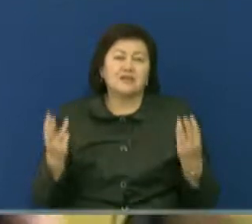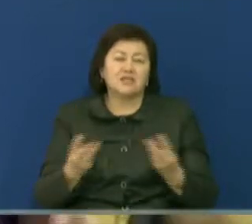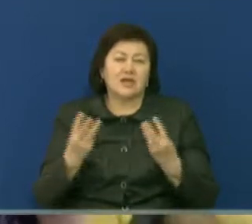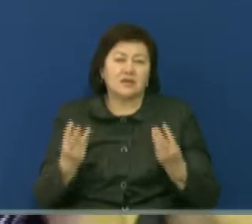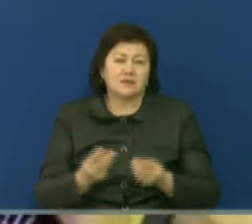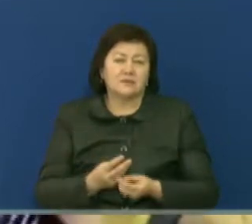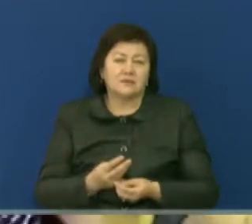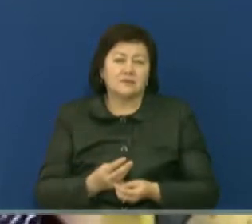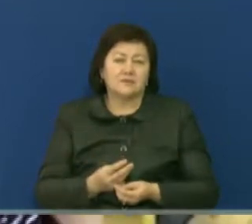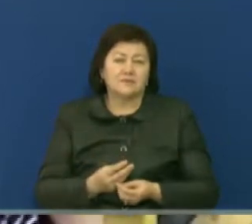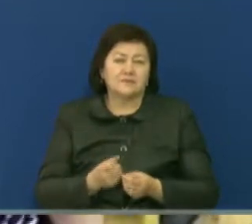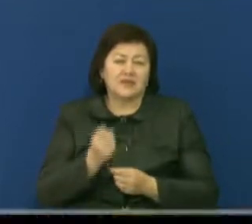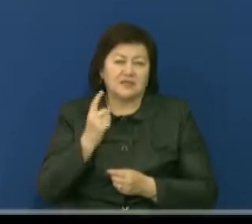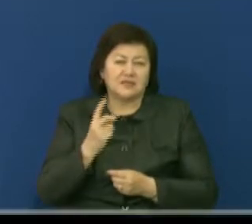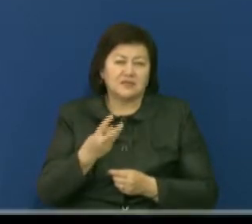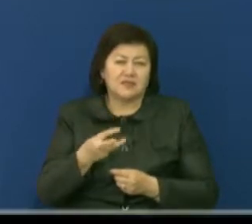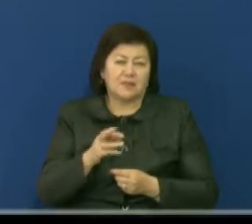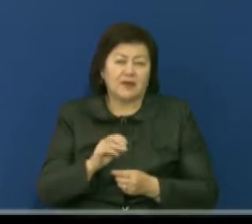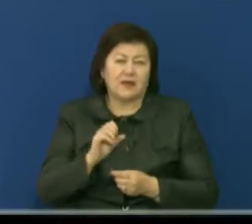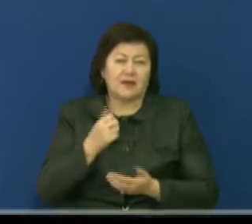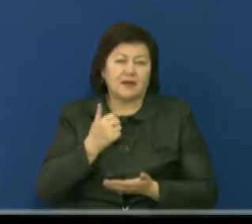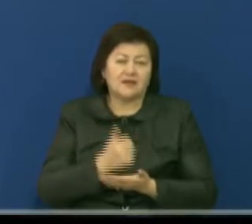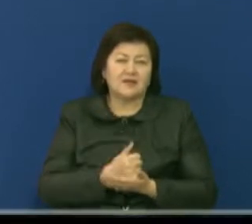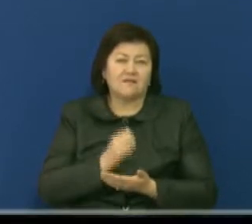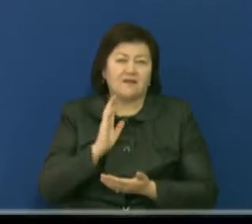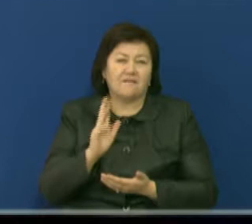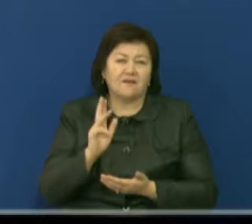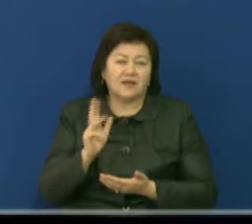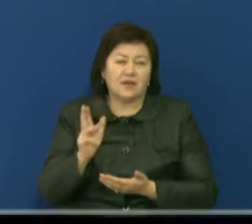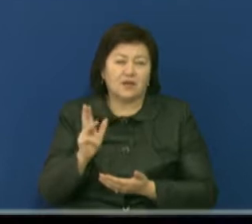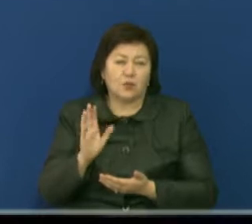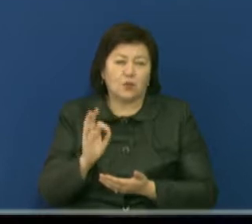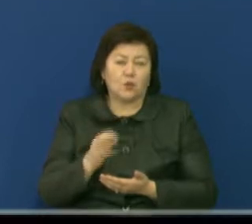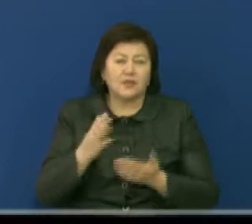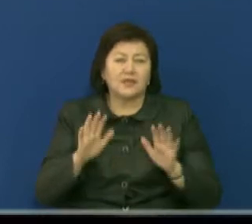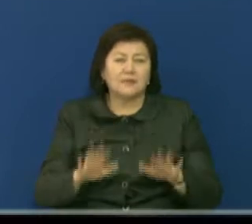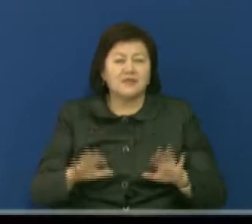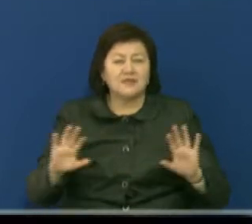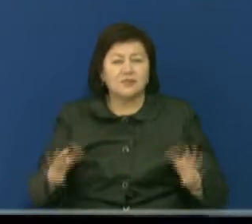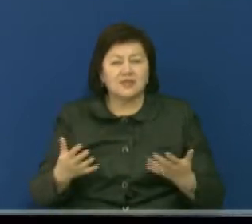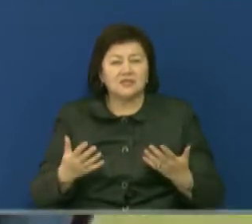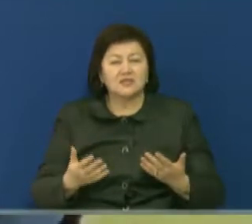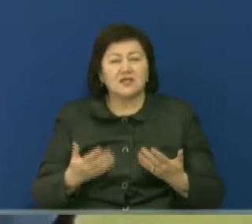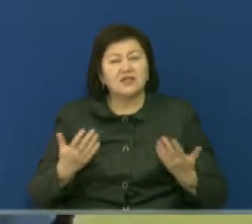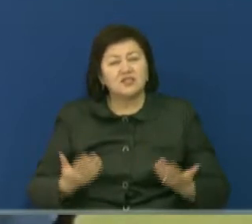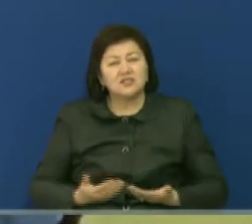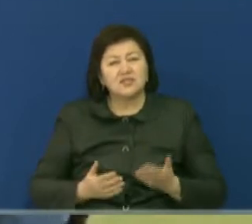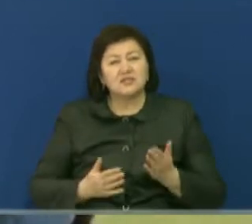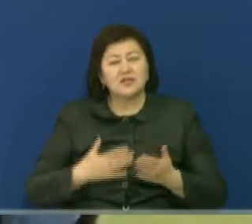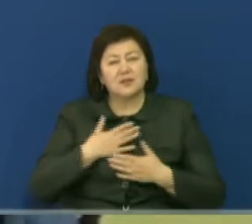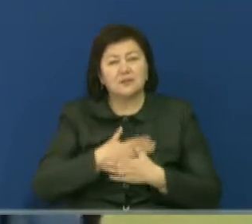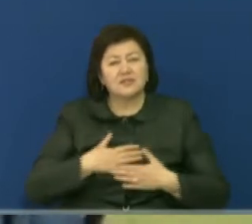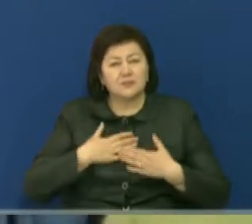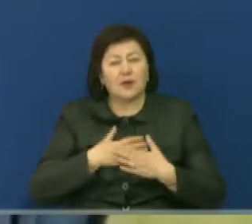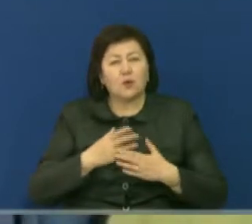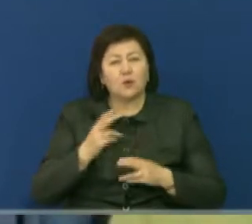полиции. 11 мая аким Восточно-Казахстанской области Даниал Ахметов также на месте происшествия. Жители беспокоят вопрос возмещения